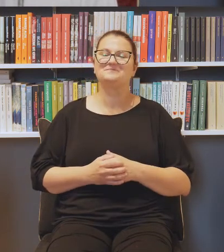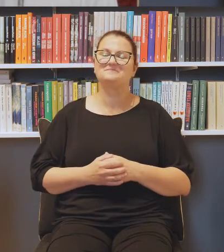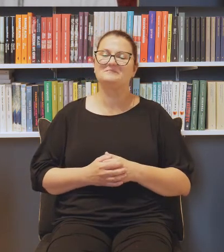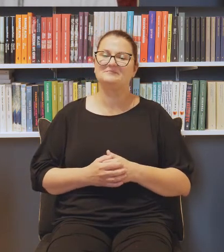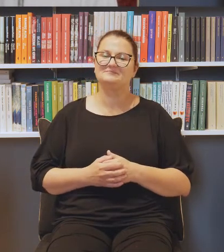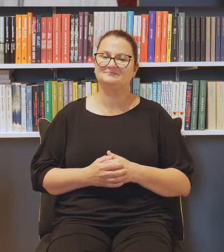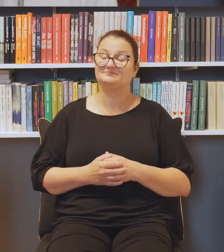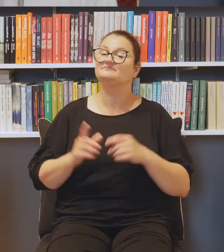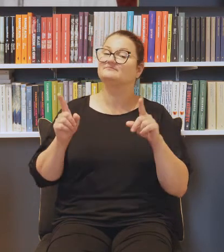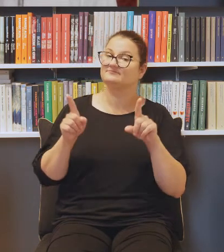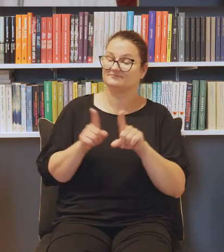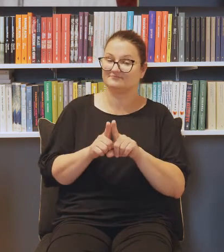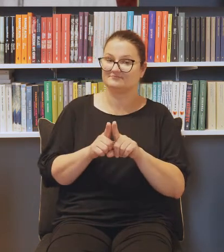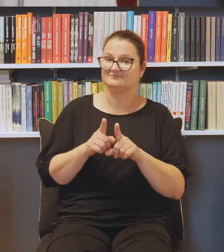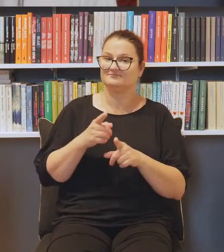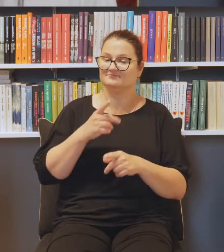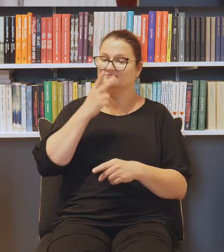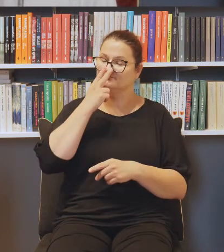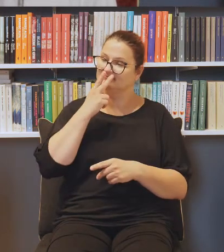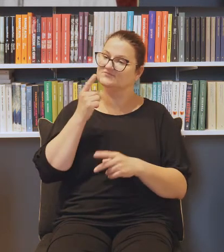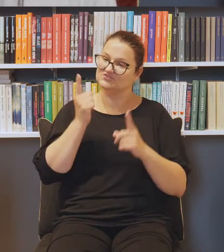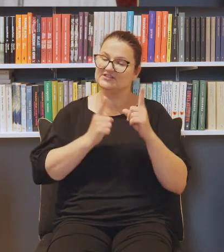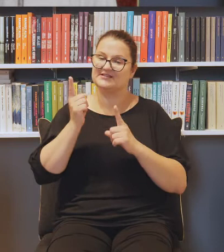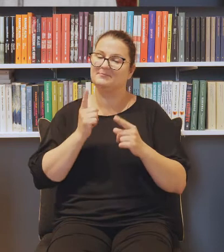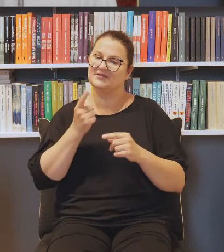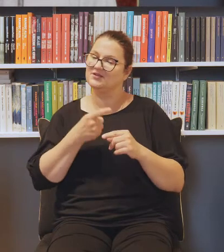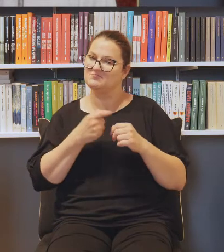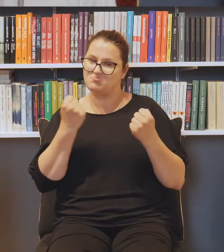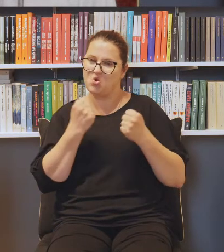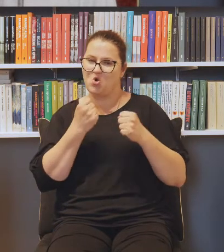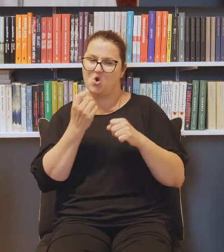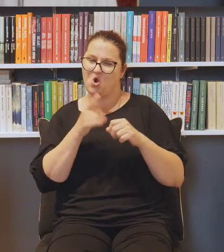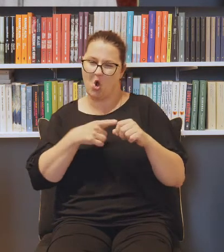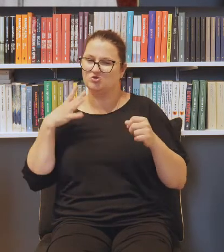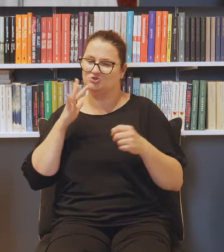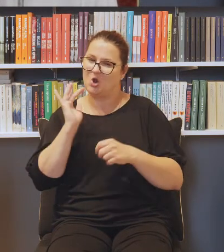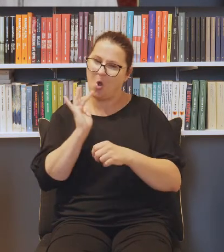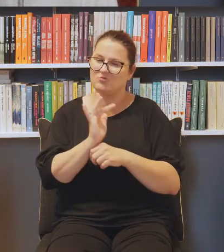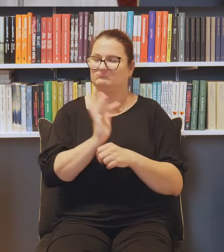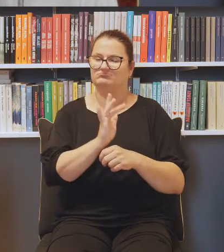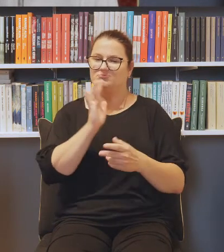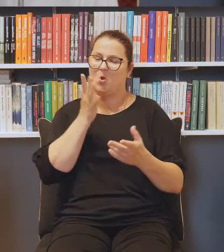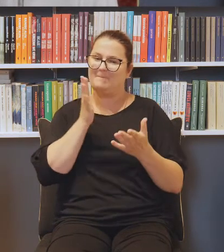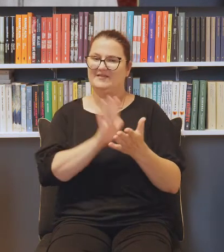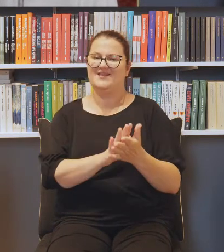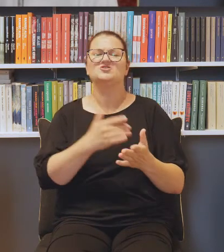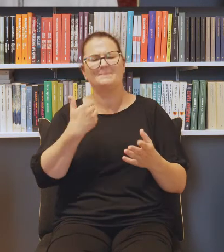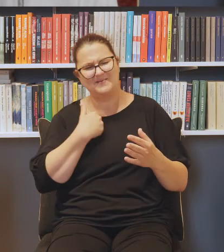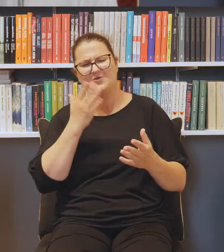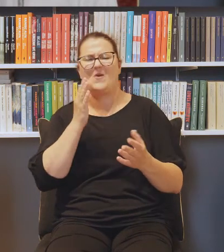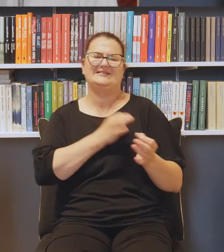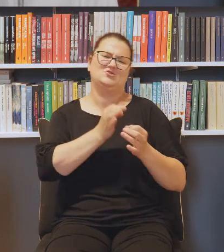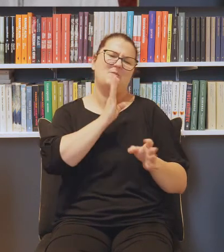Też, mimo że pojawiają się jakieś takie ostre opinie czasem o twojej książce, o tym, że piszesz o czymś, co już było, że biedę już mieliśmy, więc